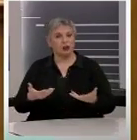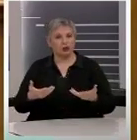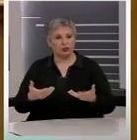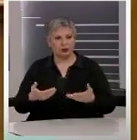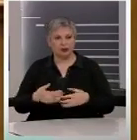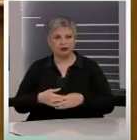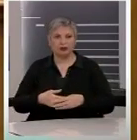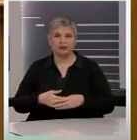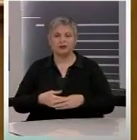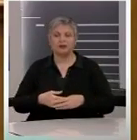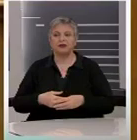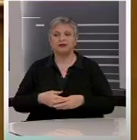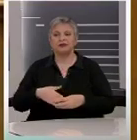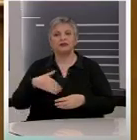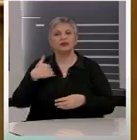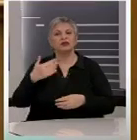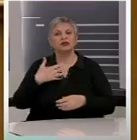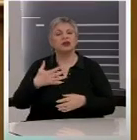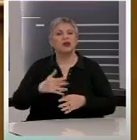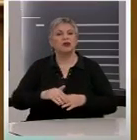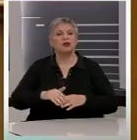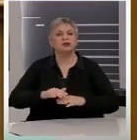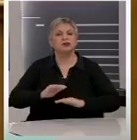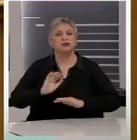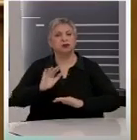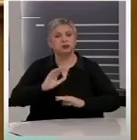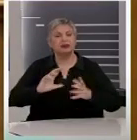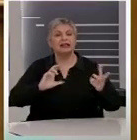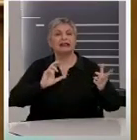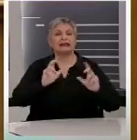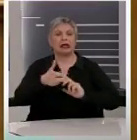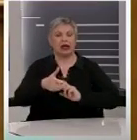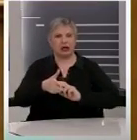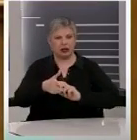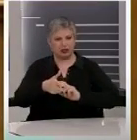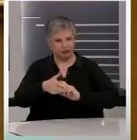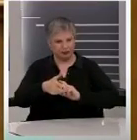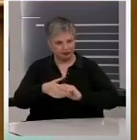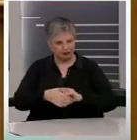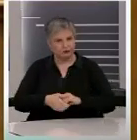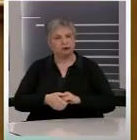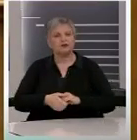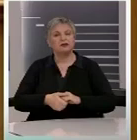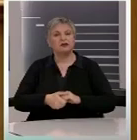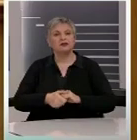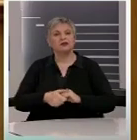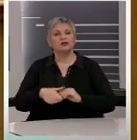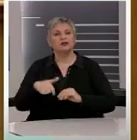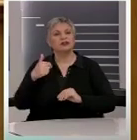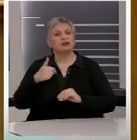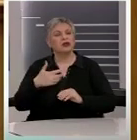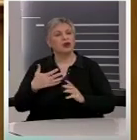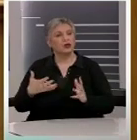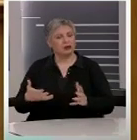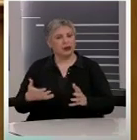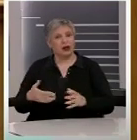τηλεοπτικό κανάλι της αντιπολίτευσης, το Sky. Πήρα βέβαια και την πηγή